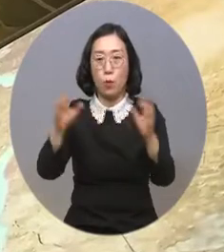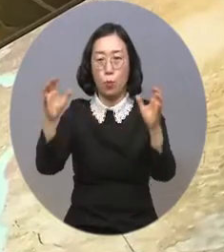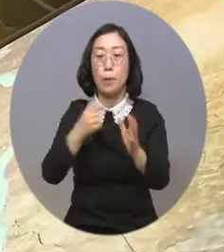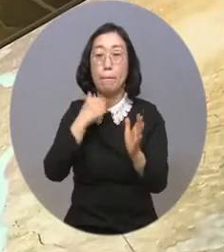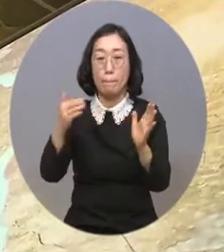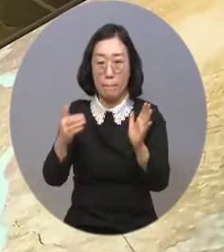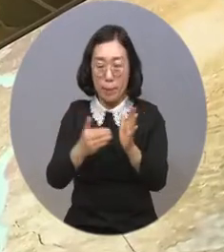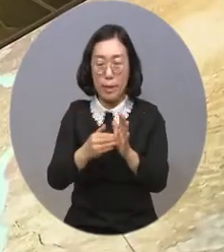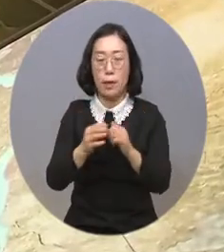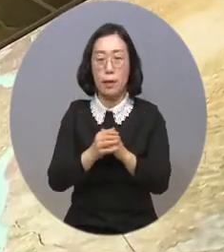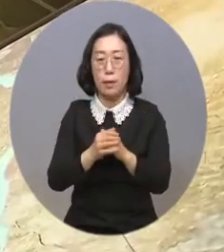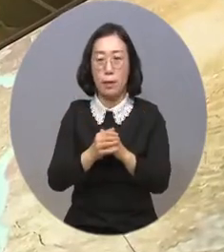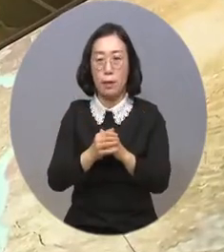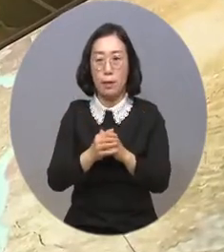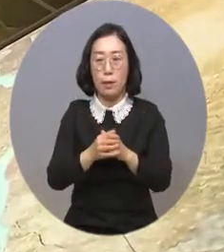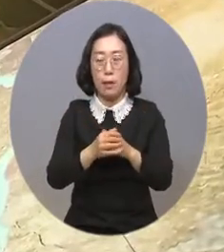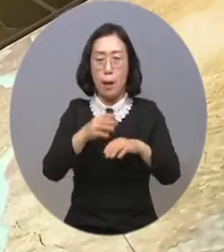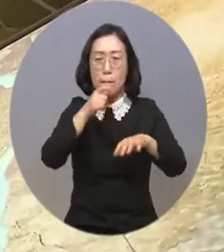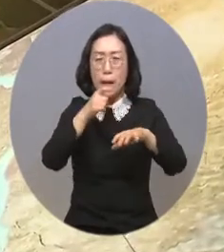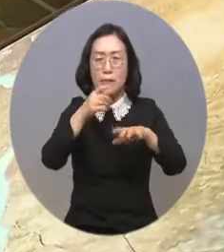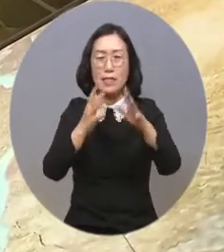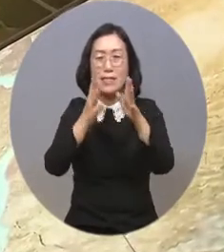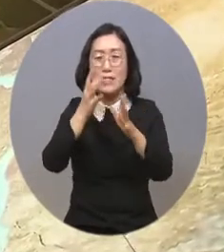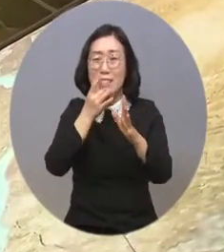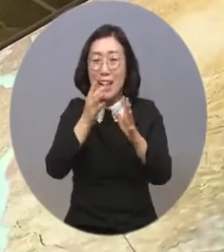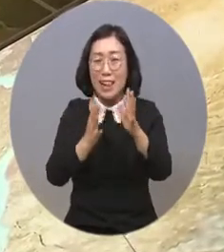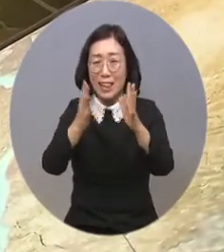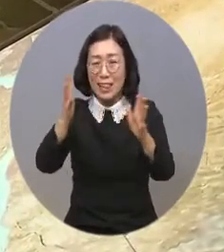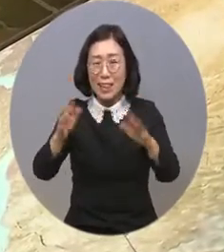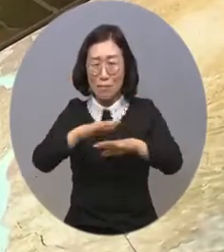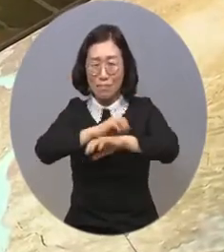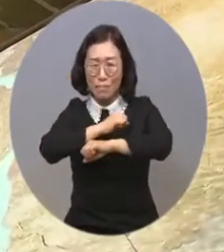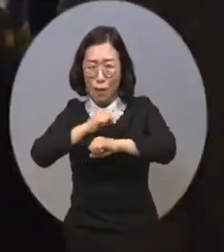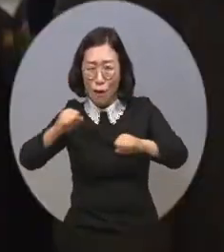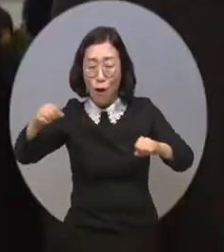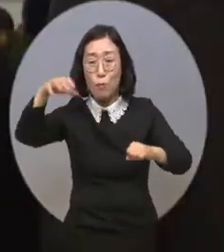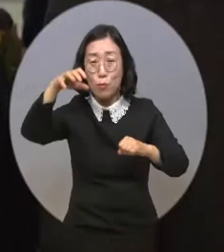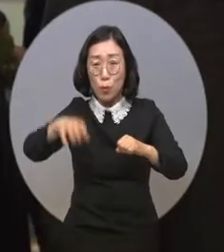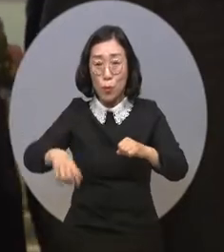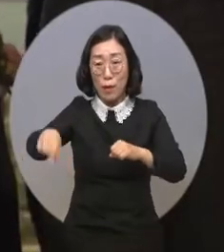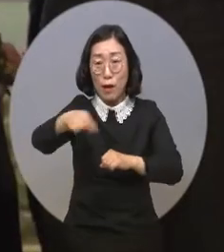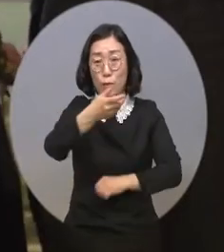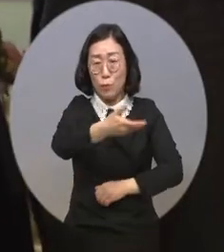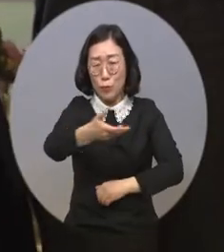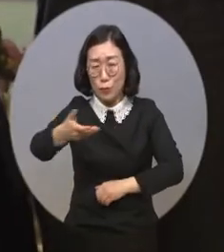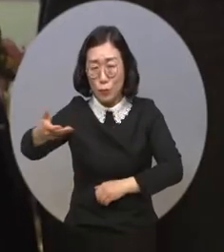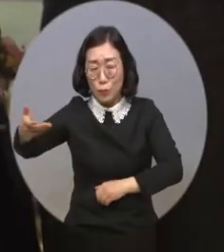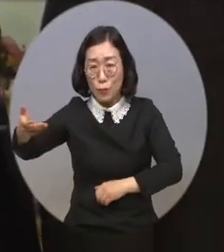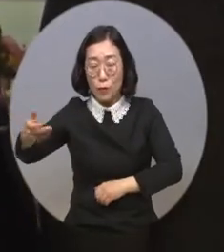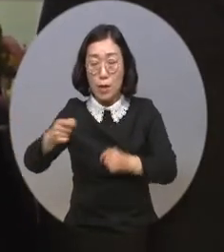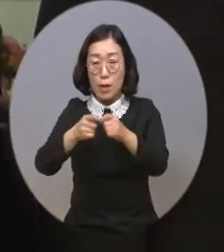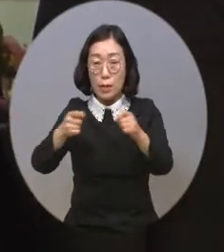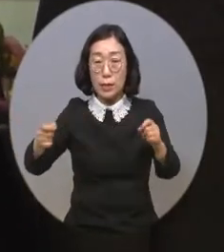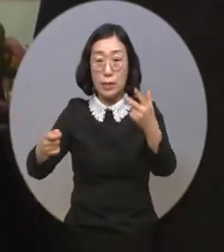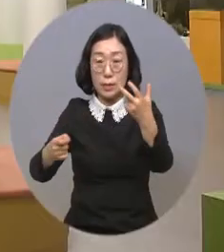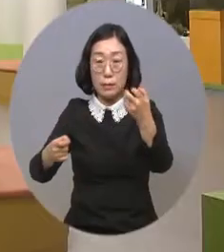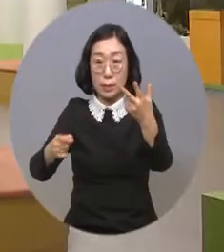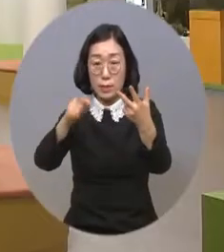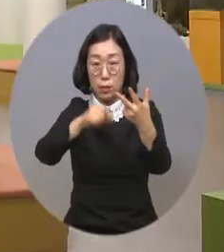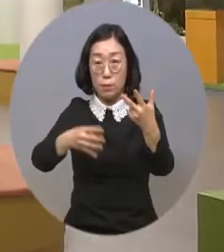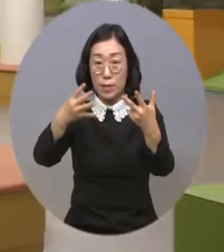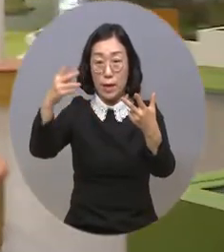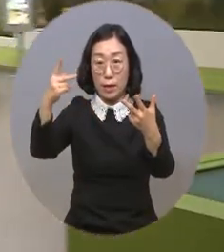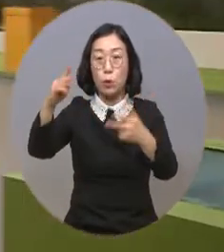호남평야의 곡창 지대를 흐르는 왕경 강은 전국을 대표하는 강 으로서 총길이 70 7.4 km 에